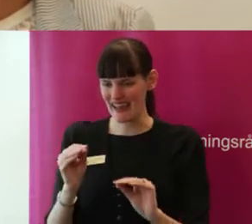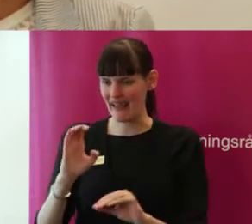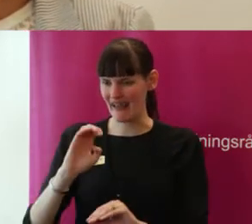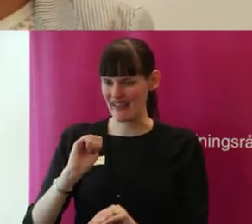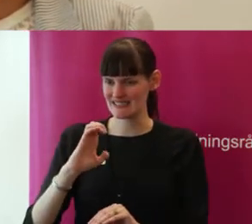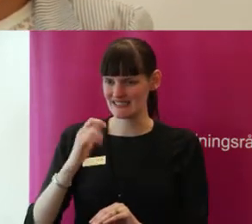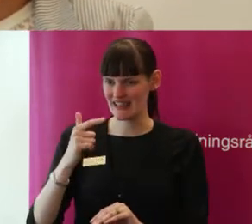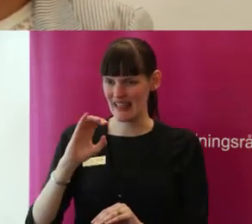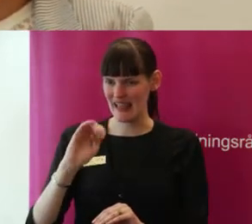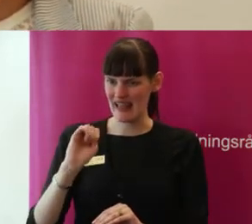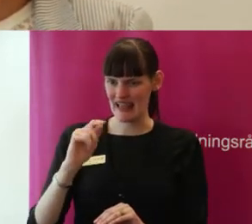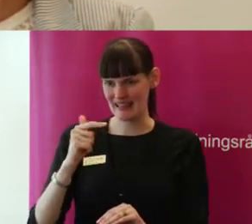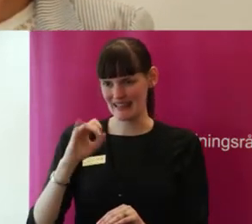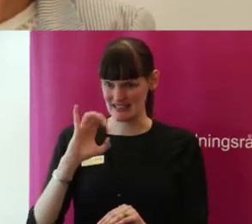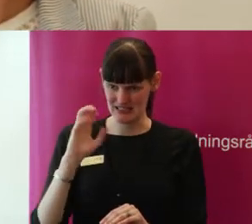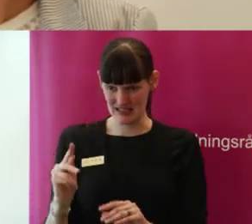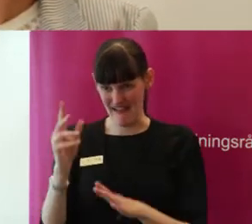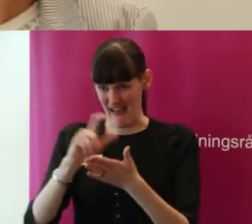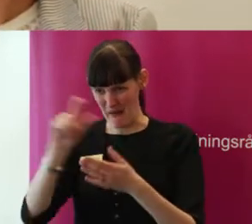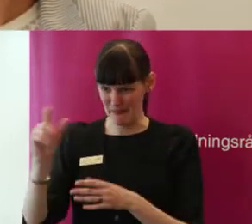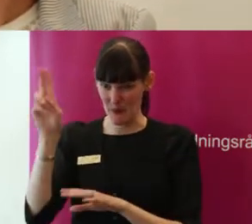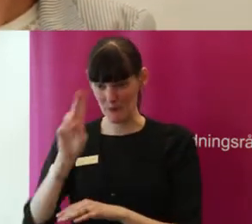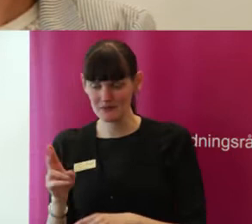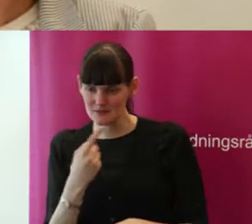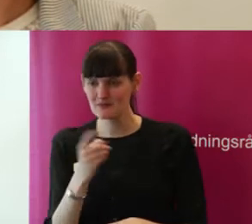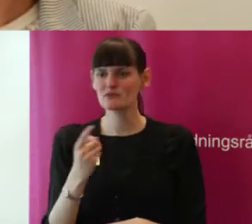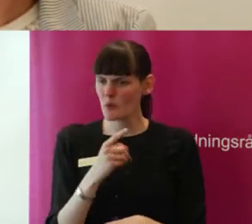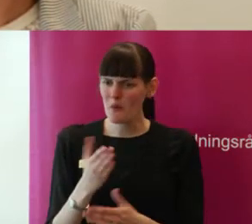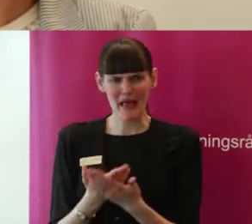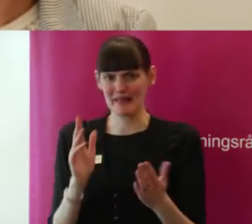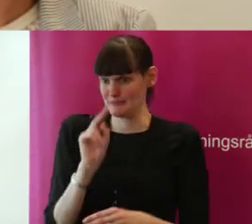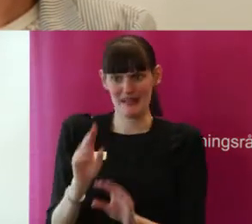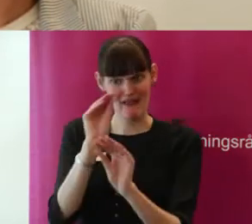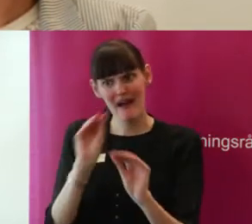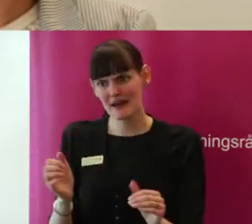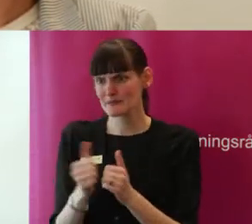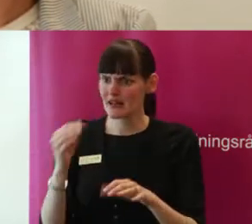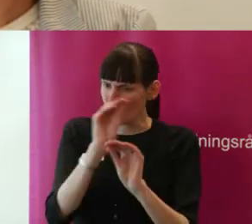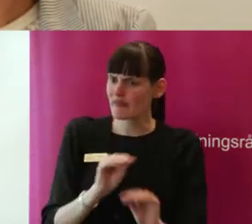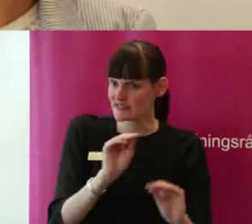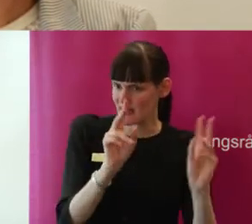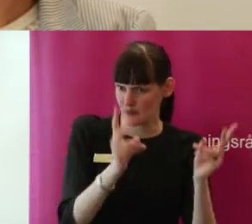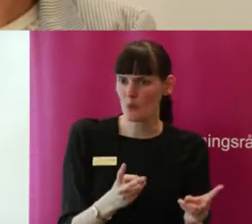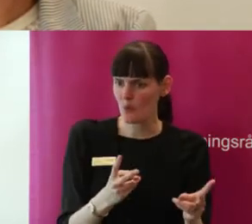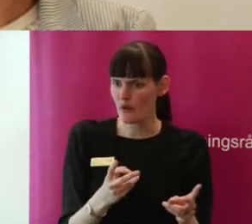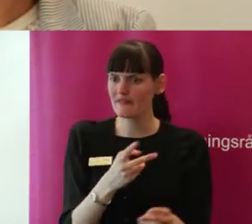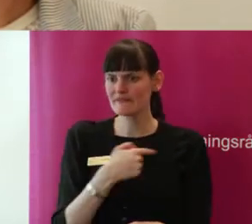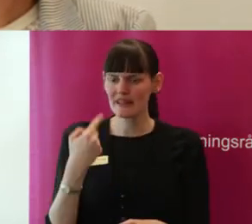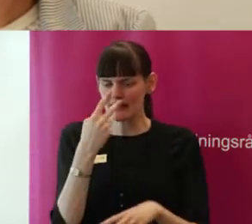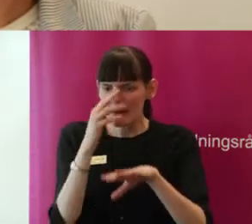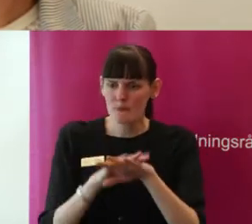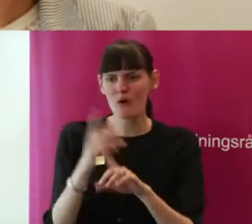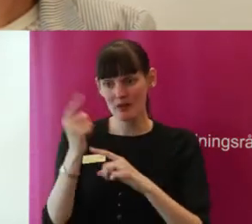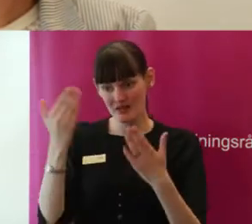lärarutbildare, utan de är kreatörer och skapare. Och det är det vi tittar på också, att folkhögskolan bygger väldigt mycket på